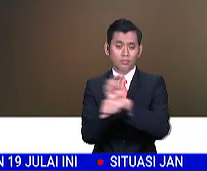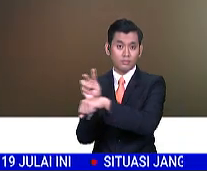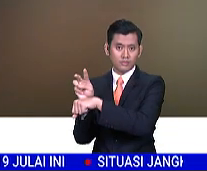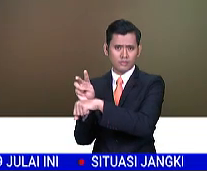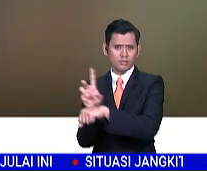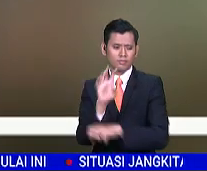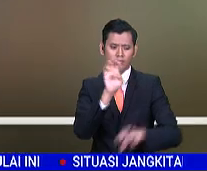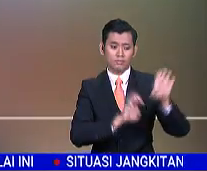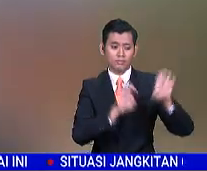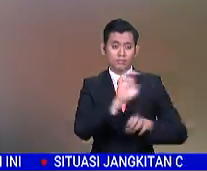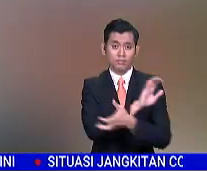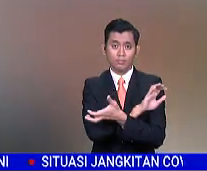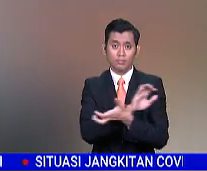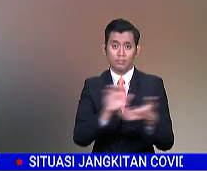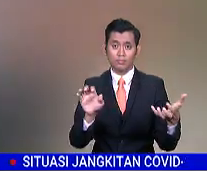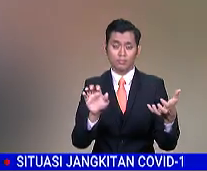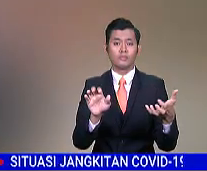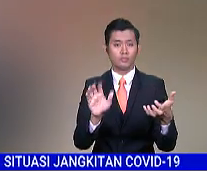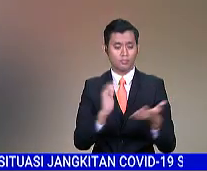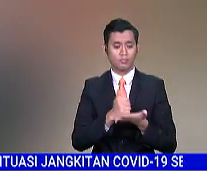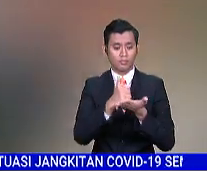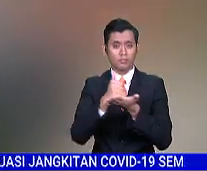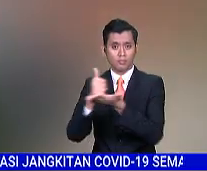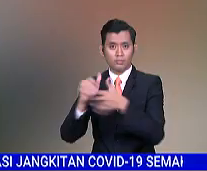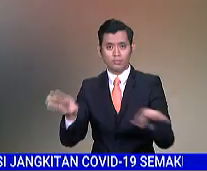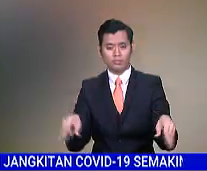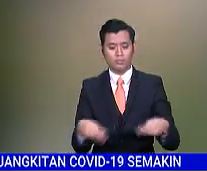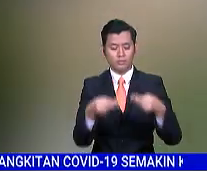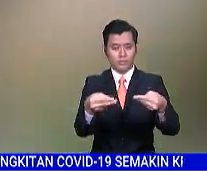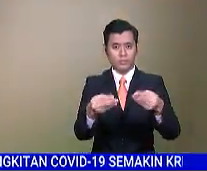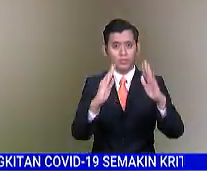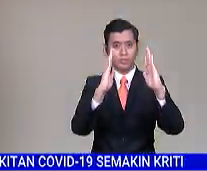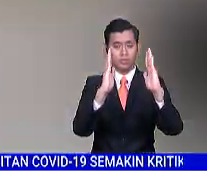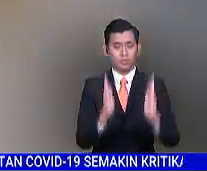penilaian kerugian akibat kerosakan dan bantuan kepada penduduk terjejas.